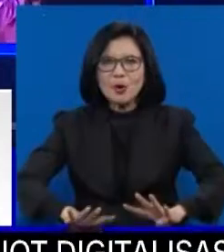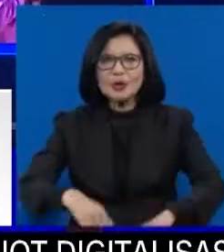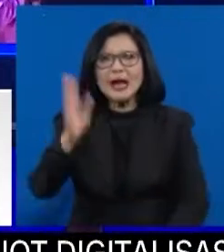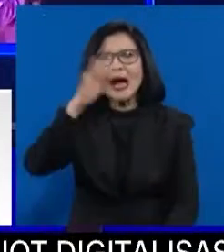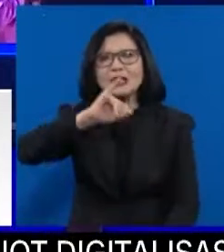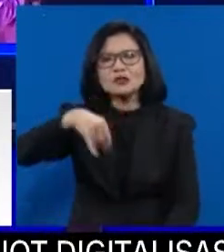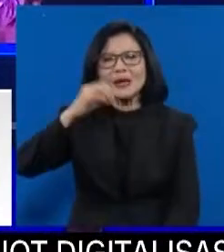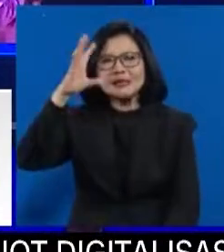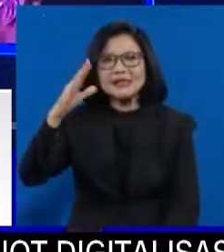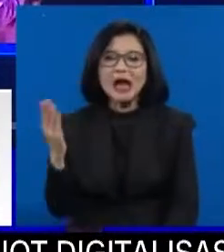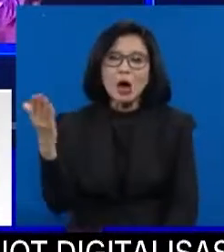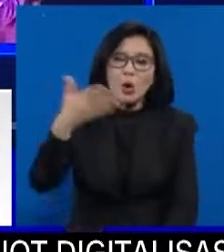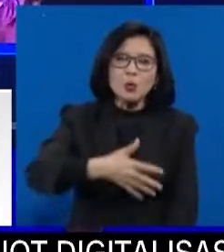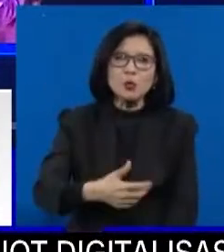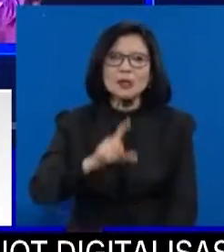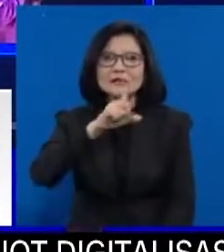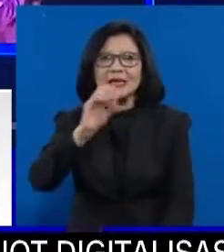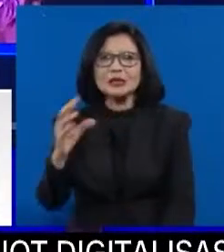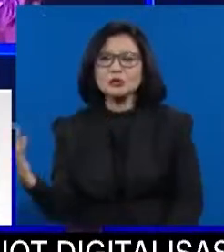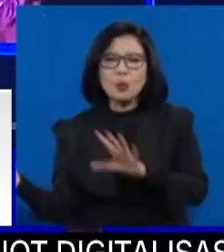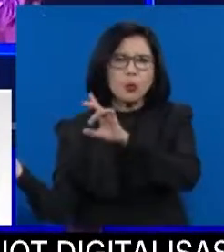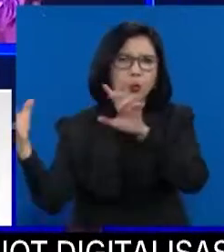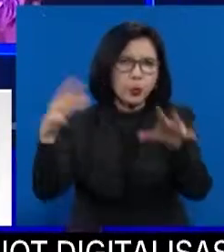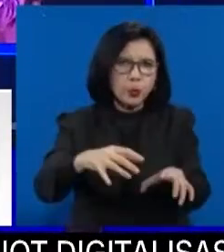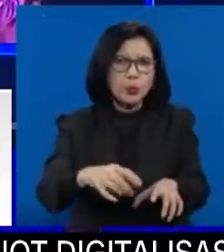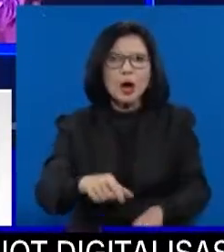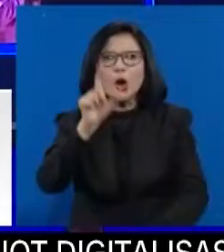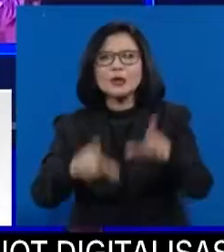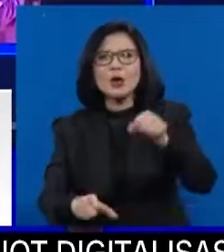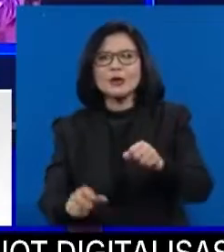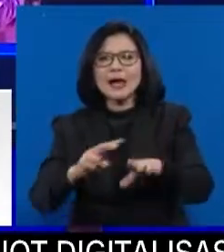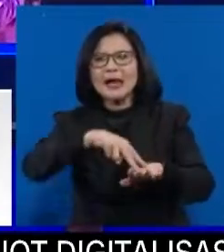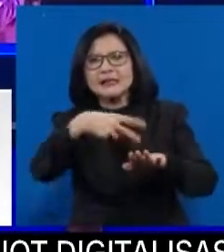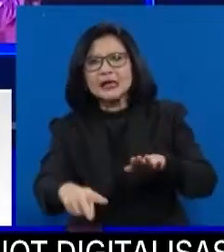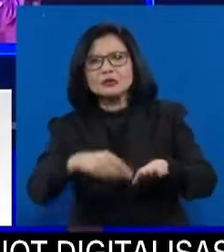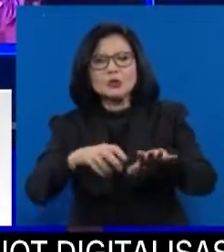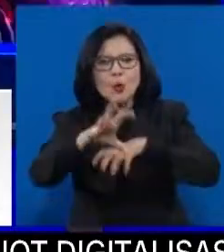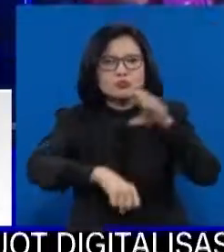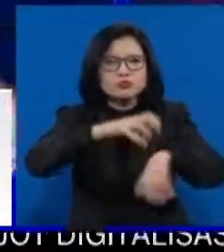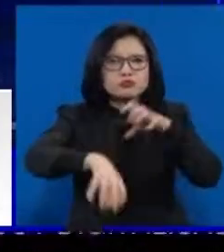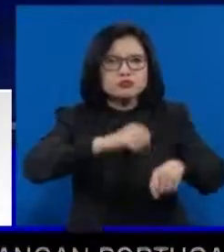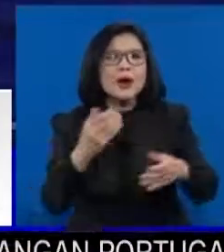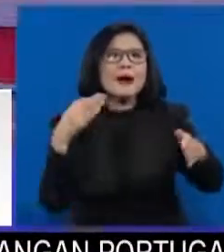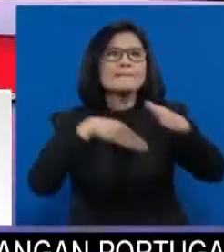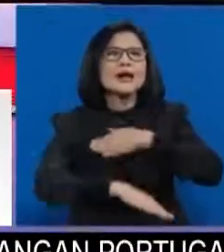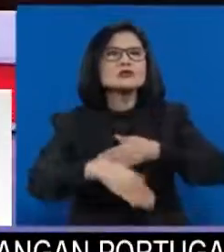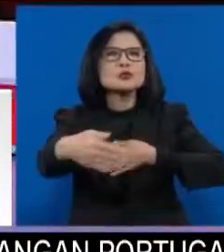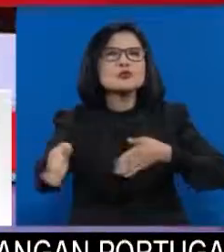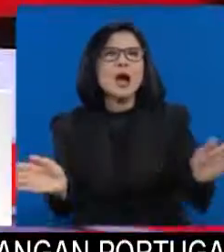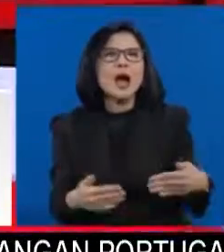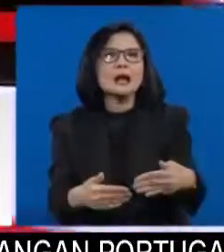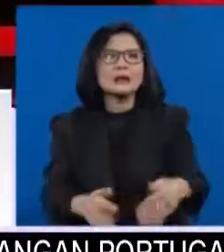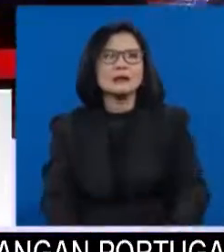siang dihadiri ratusan warga. Akibatnya sejumlah warga jatuh dan terjepit saat berebut untuk masuk ke dalam aula.